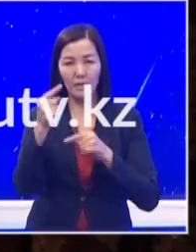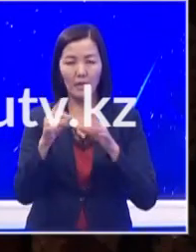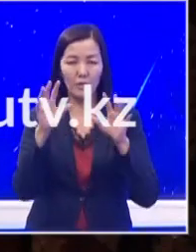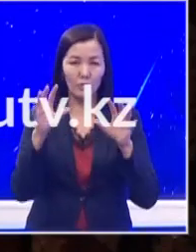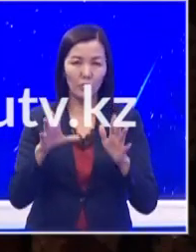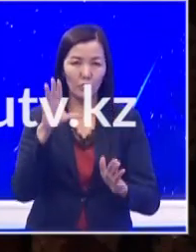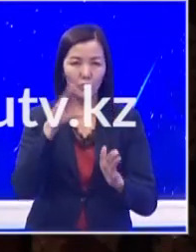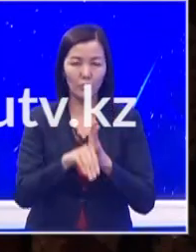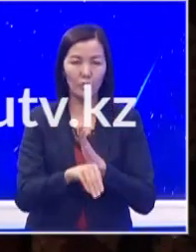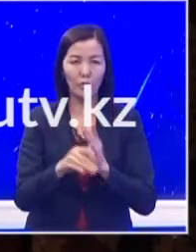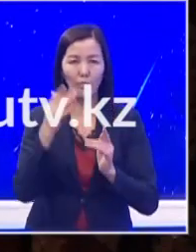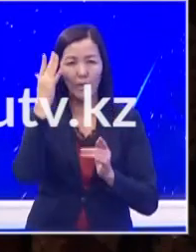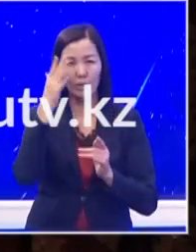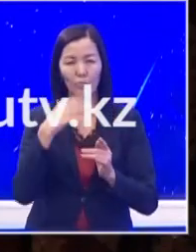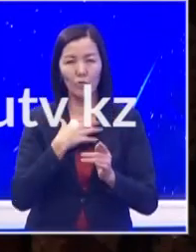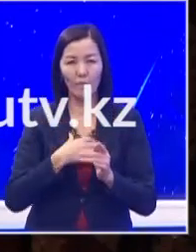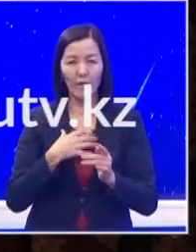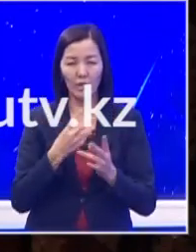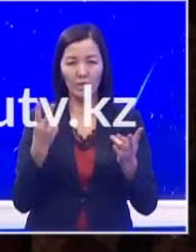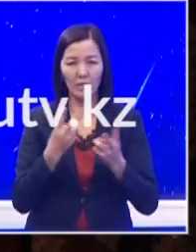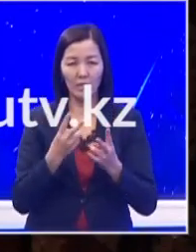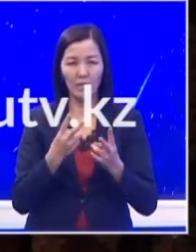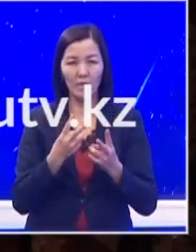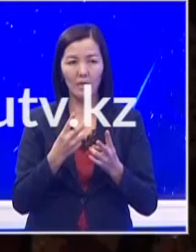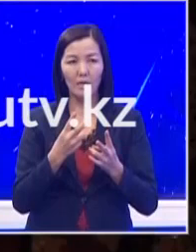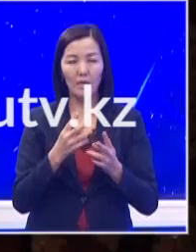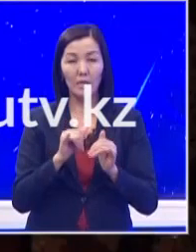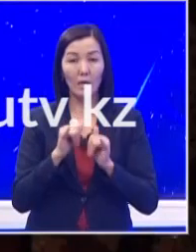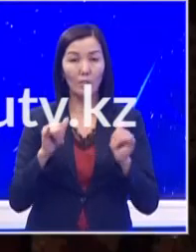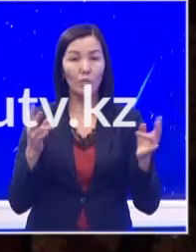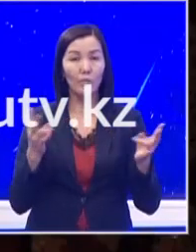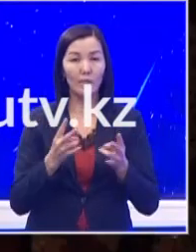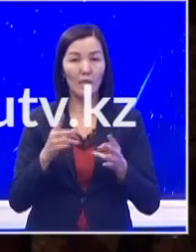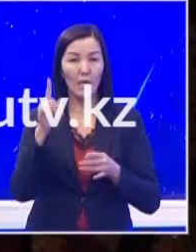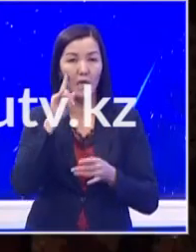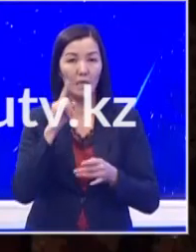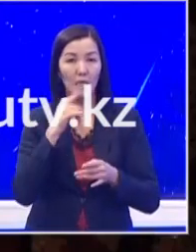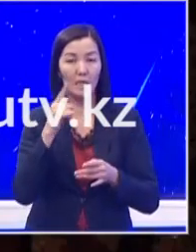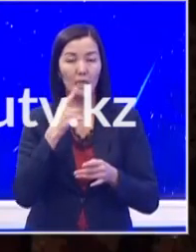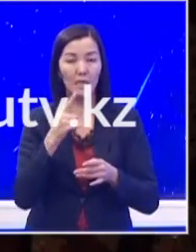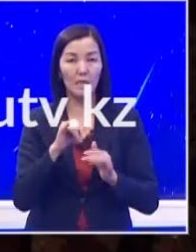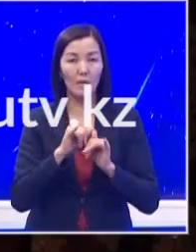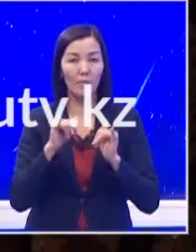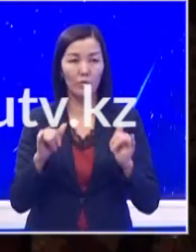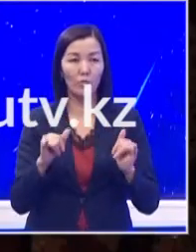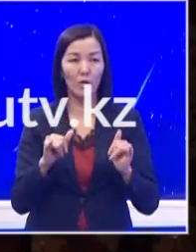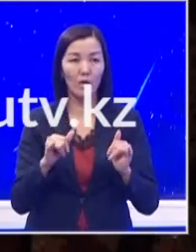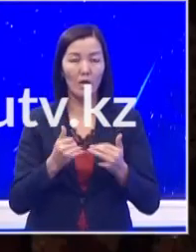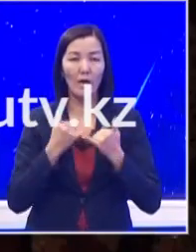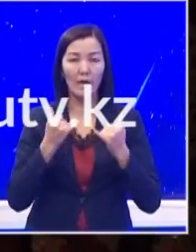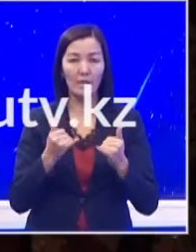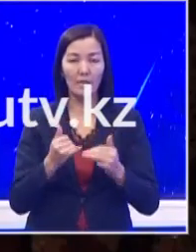мақалдың ішінде. Сондықтан біз осы мақал жағын дамытқымыз келіп отыр. Бұл қазақ тілін дамытуға жасалынып отқан жұмыс шындап